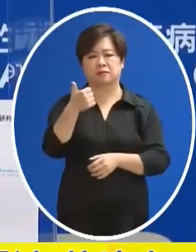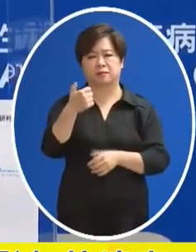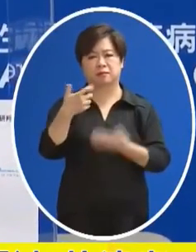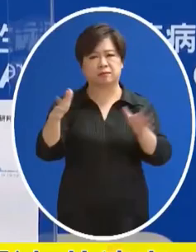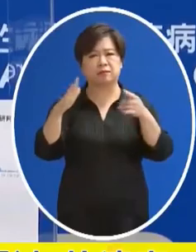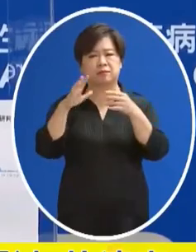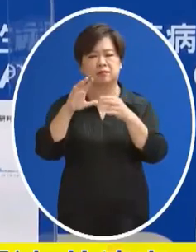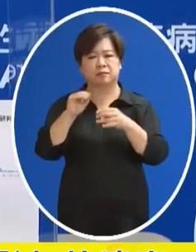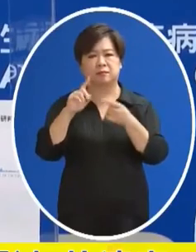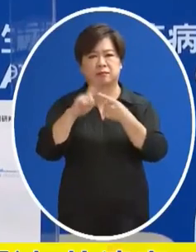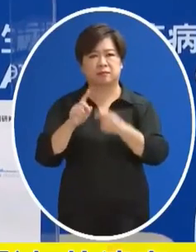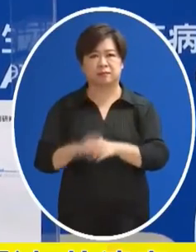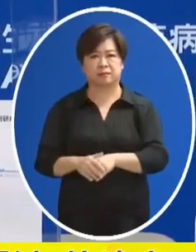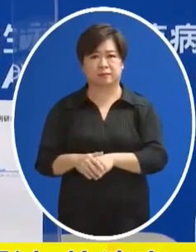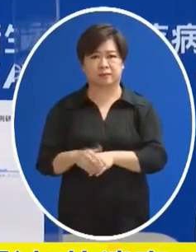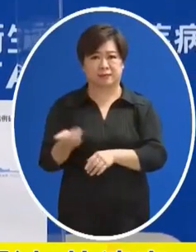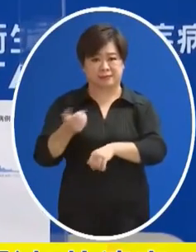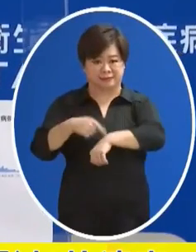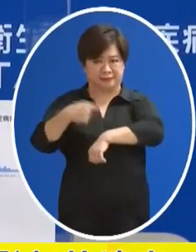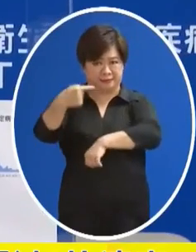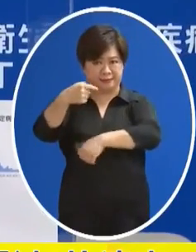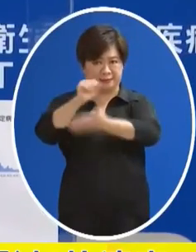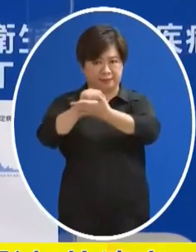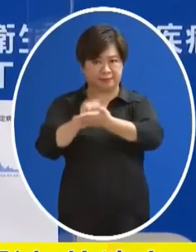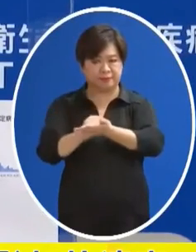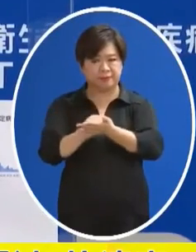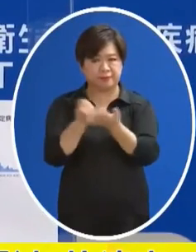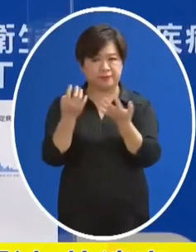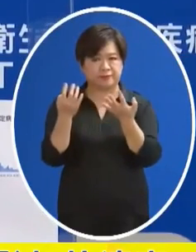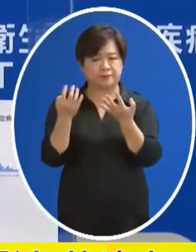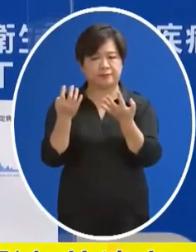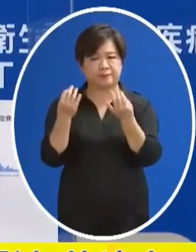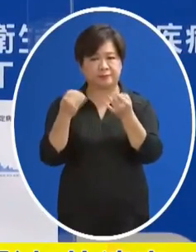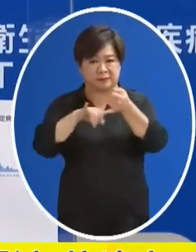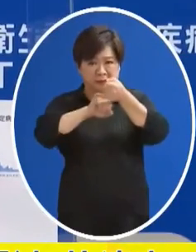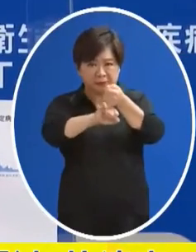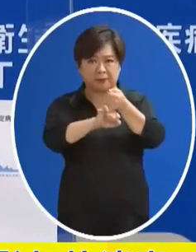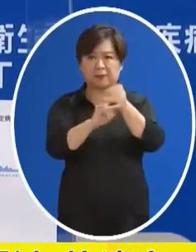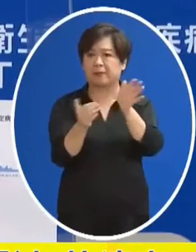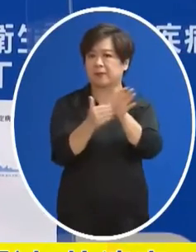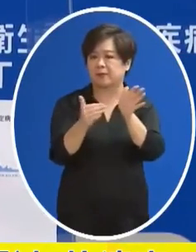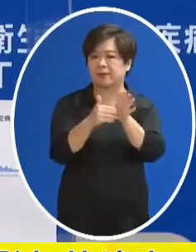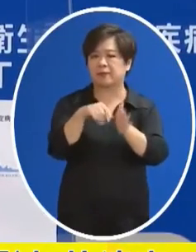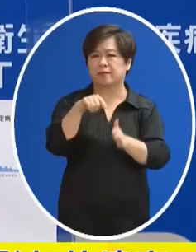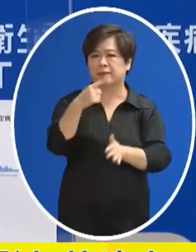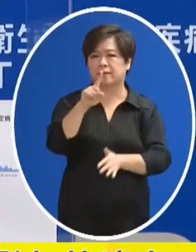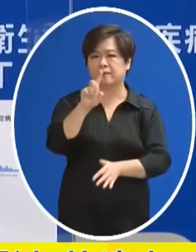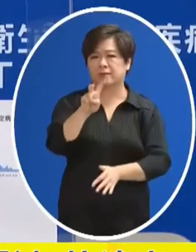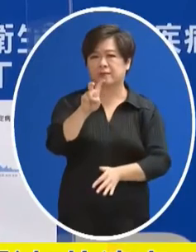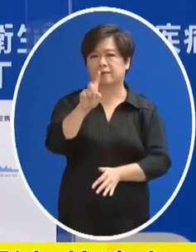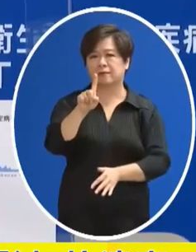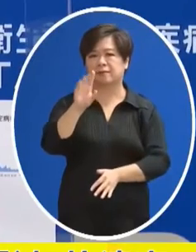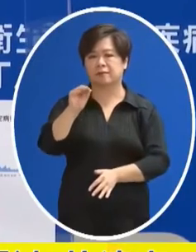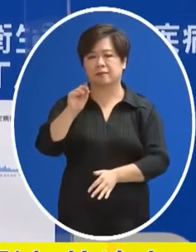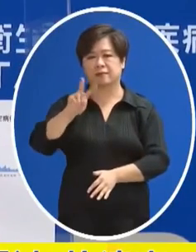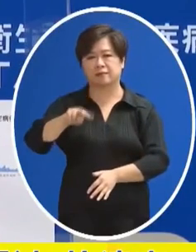1,529,148人。那到刚才一点的时候哈，已经来哈预约的人是